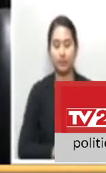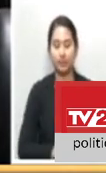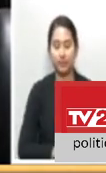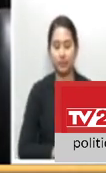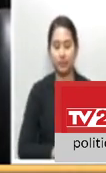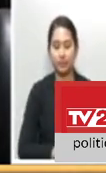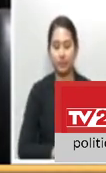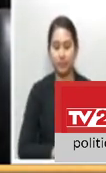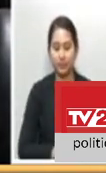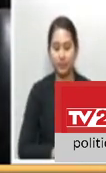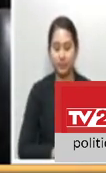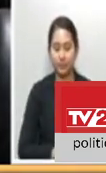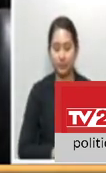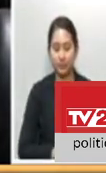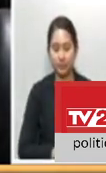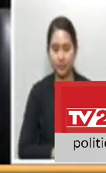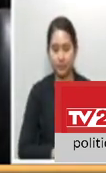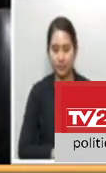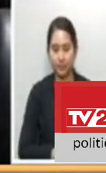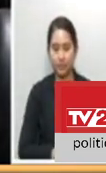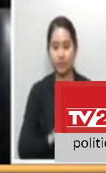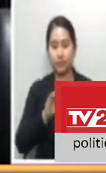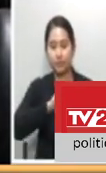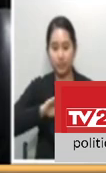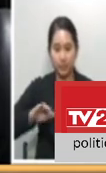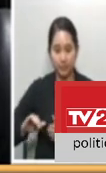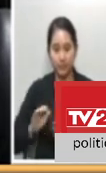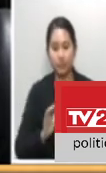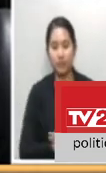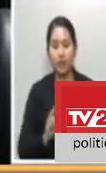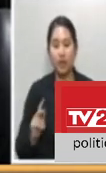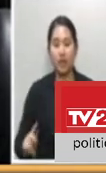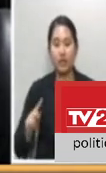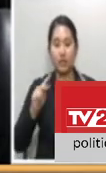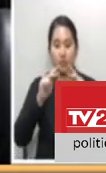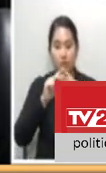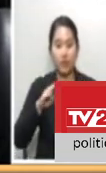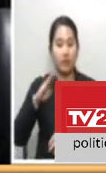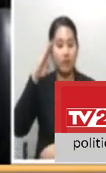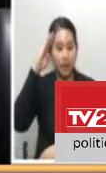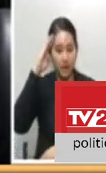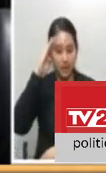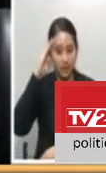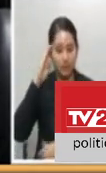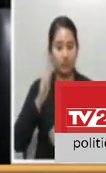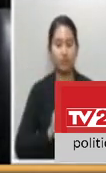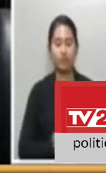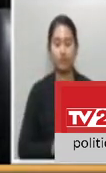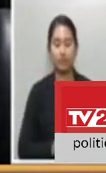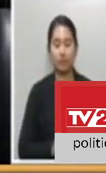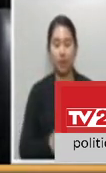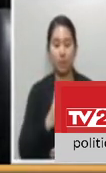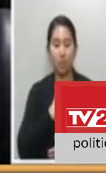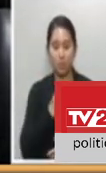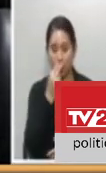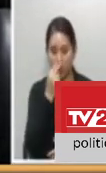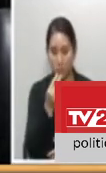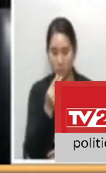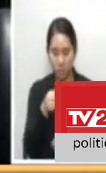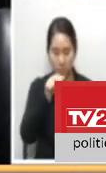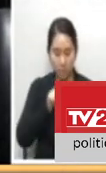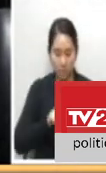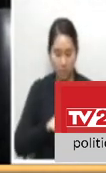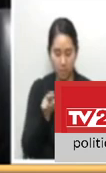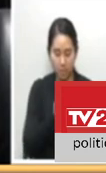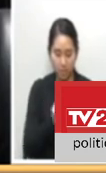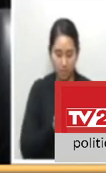อย่างใกล้ชิดส่วนกระทรวงกลาโหมนั้นผมมาดูแล้วก็เป็นงบประม